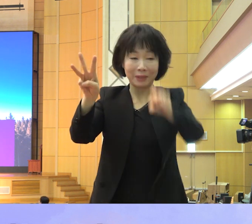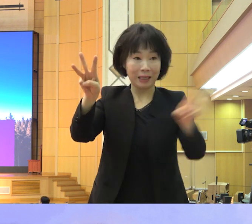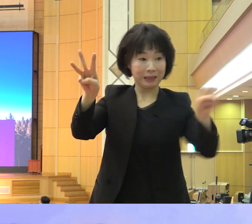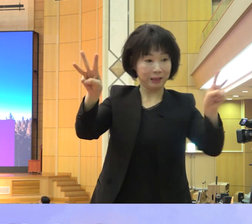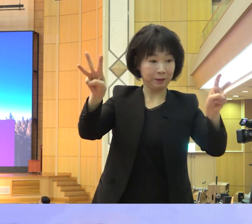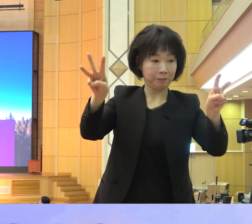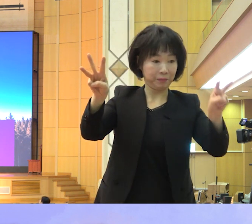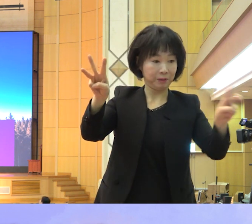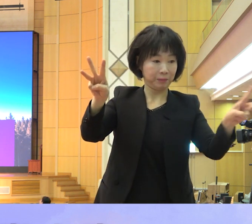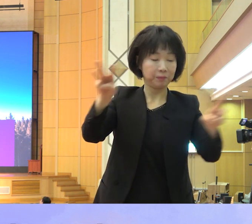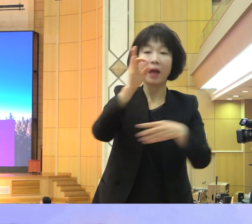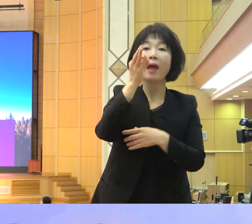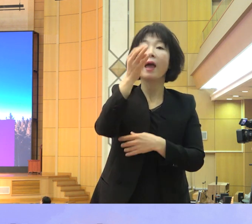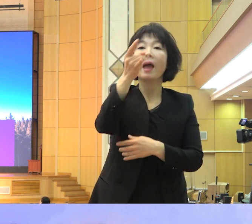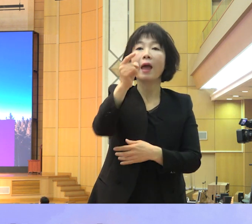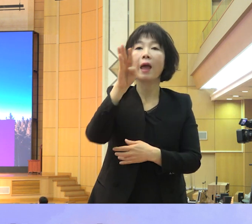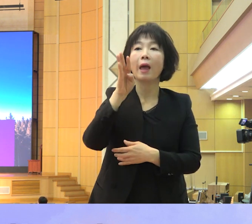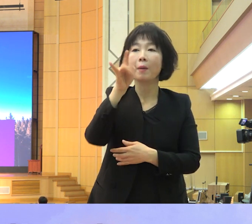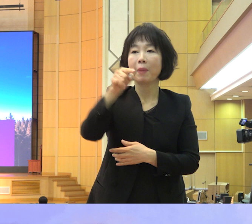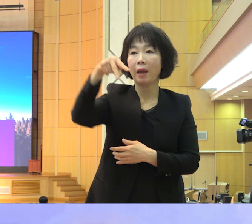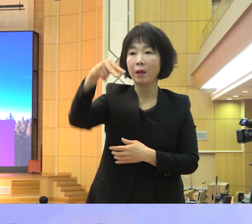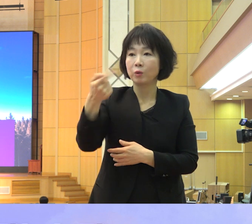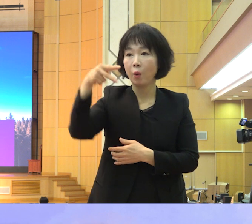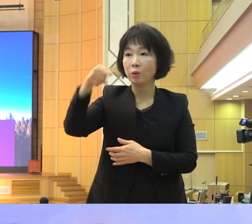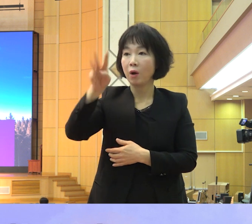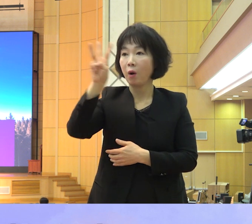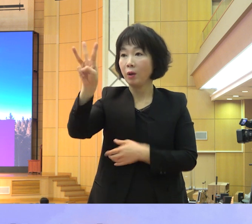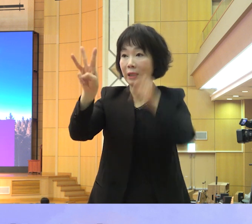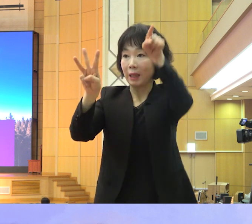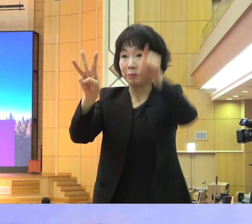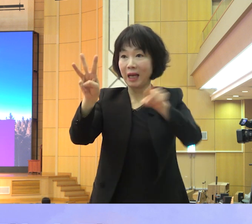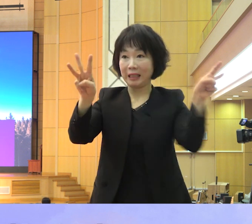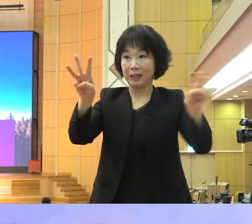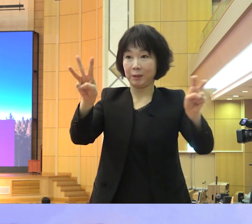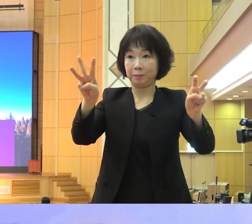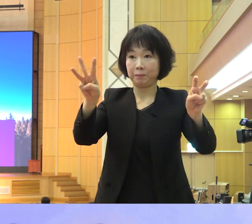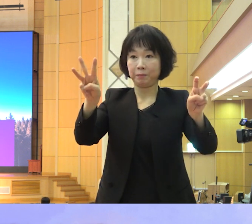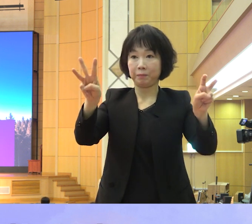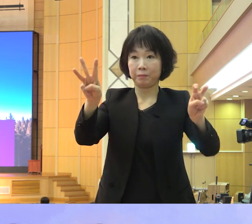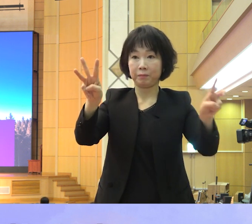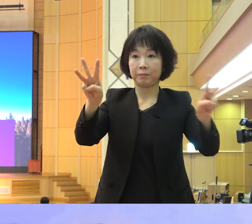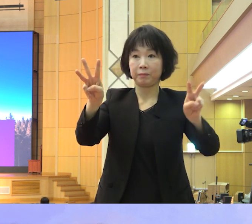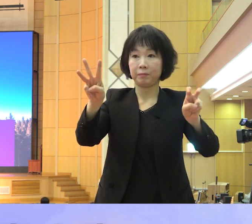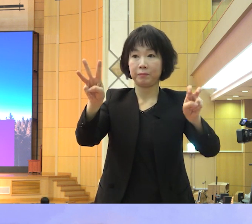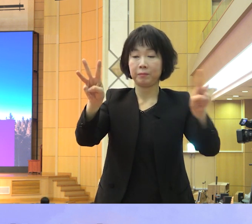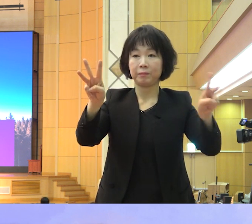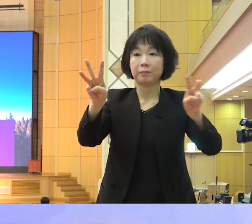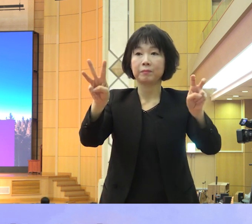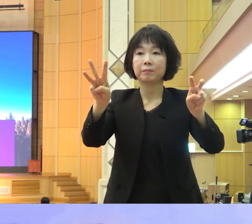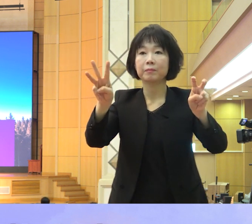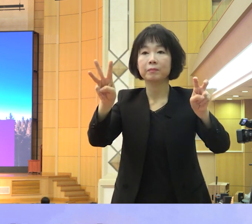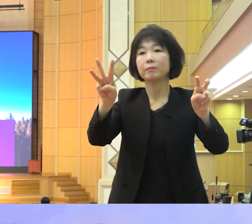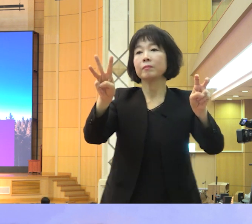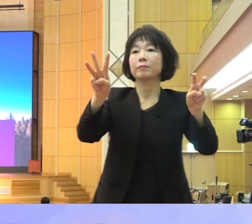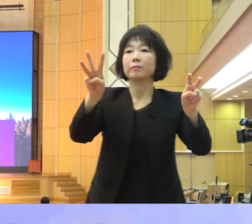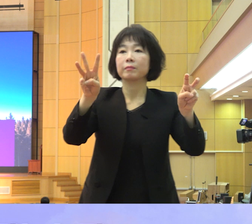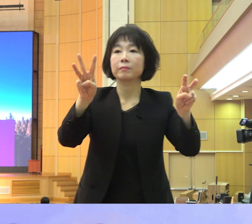20절로 21절 말씀입니다. 신약성경 313페이지 에베소서